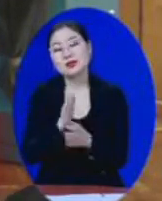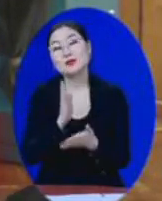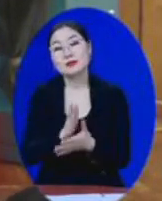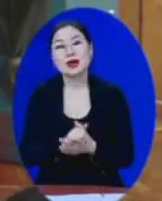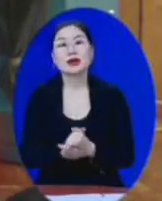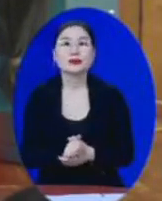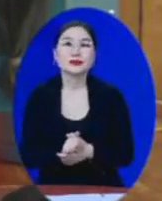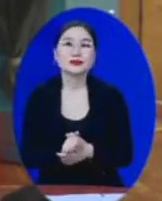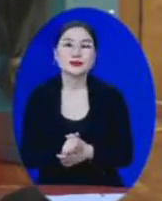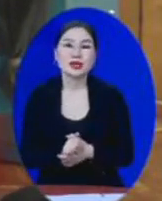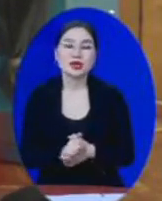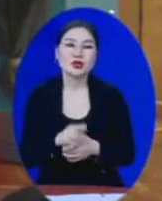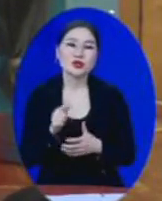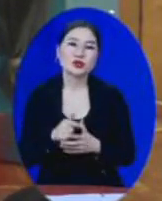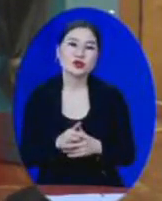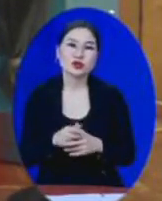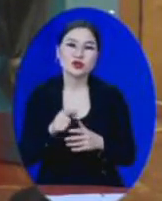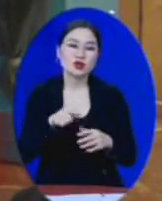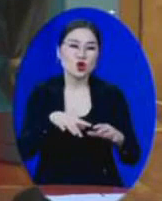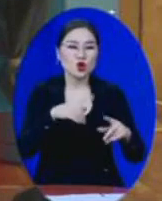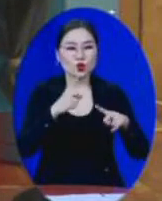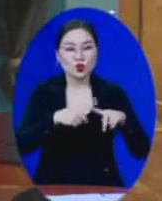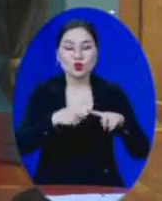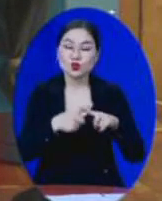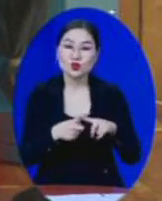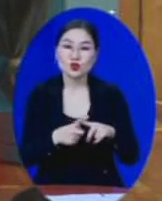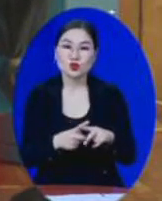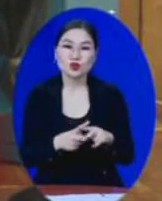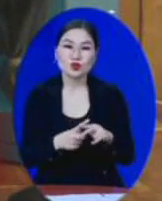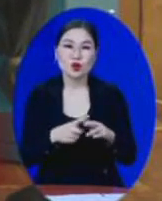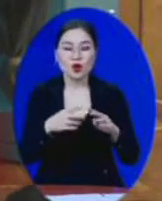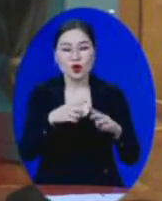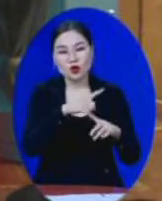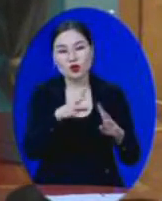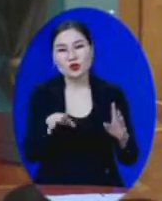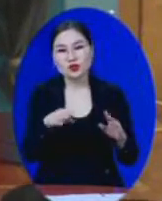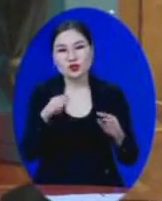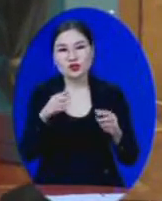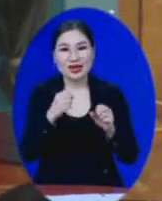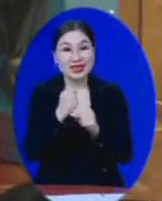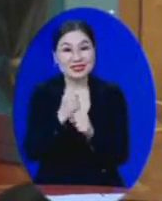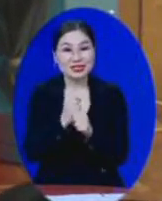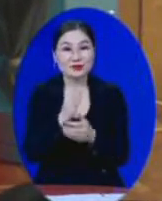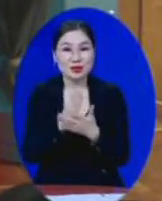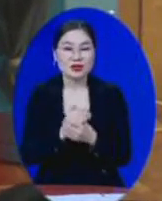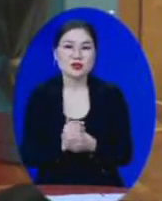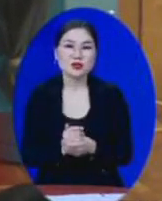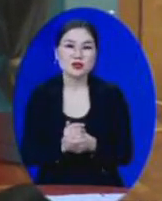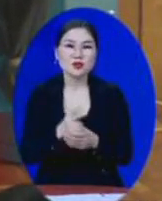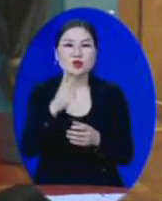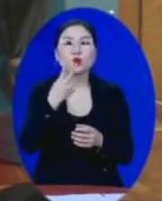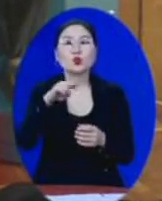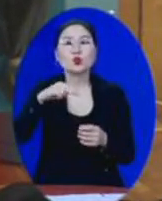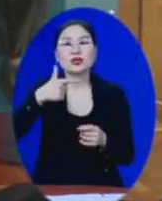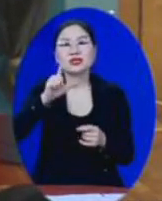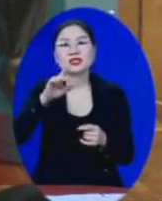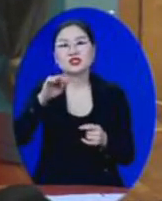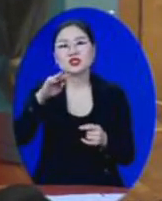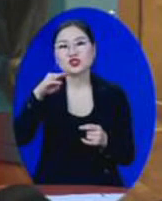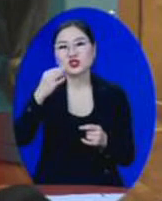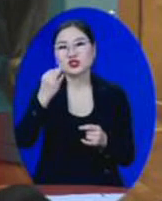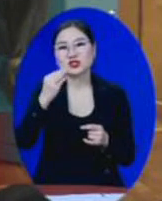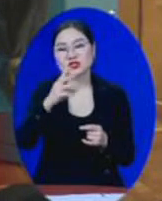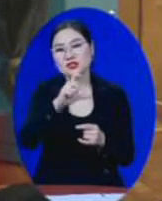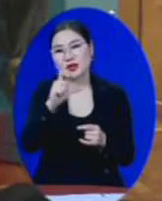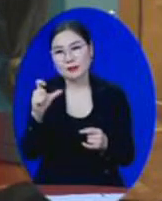Тэгээд ер нь бол ингэж яг орон нутагтаа бусад ингэж одоо жижиг дунд үйлдвэрлүүдтэй үлгэр жишээ болсон одоо цаашдаа